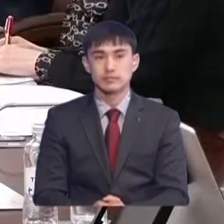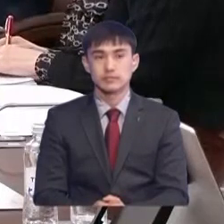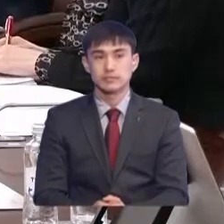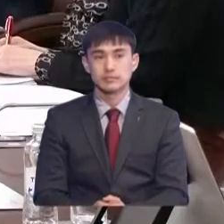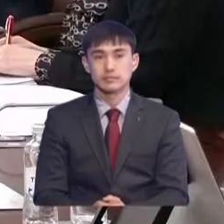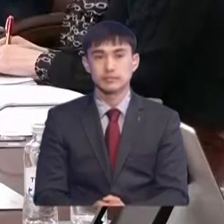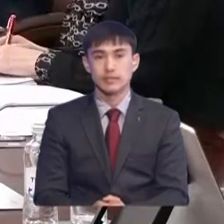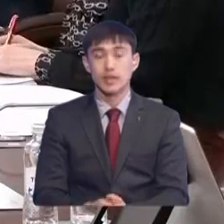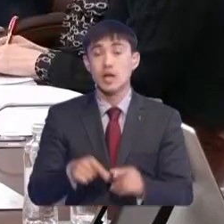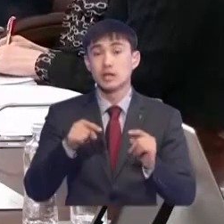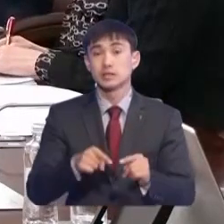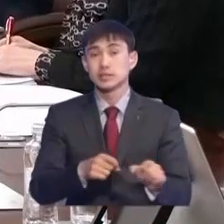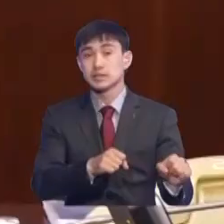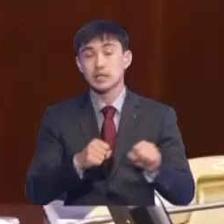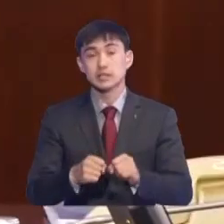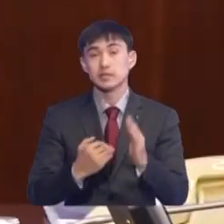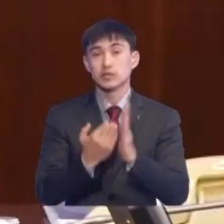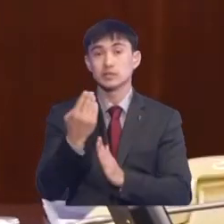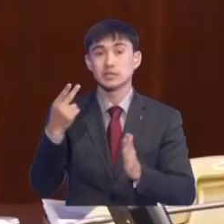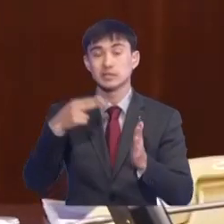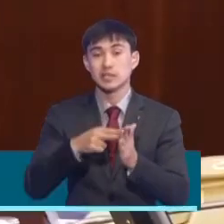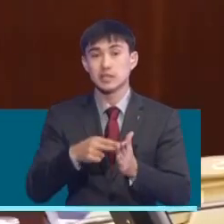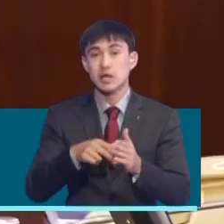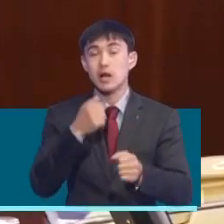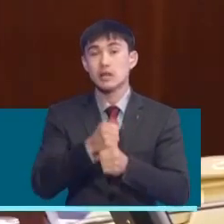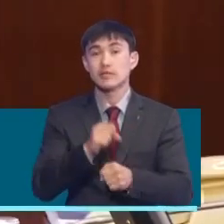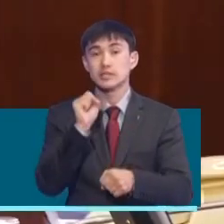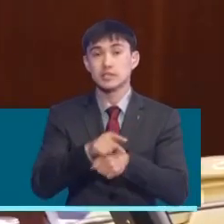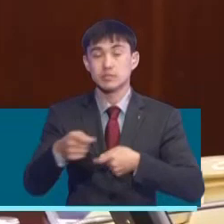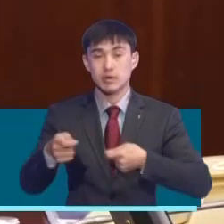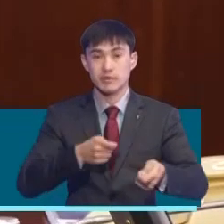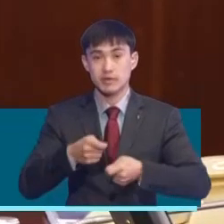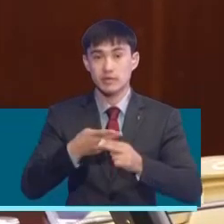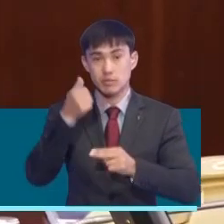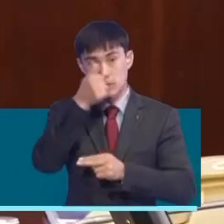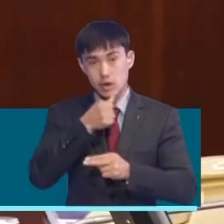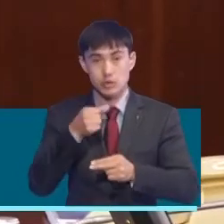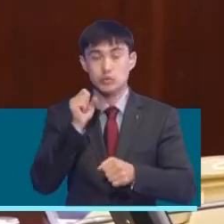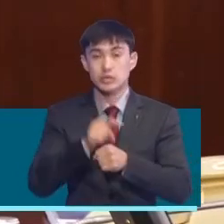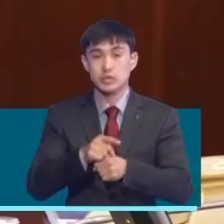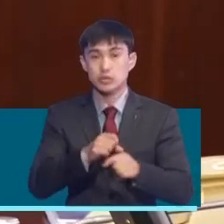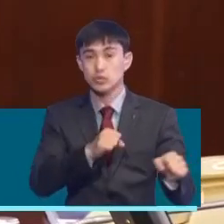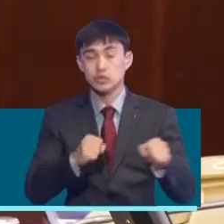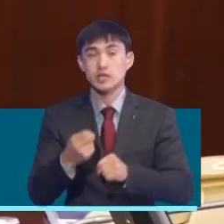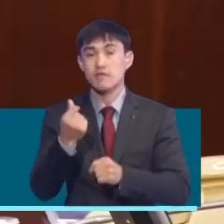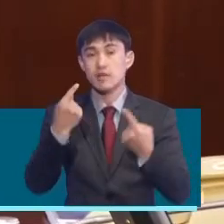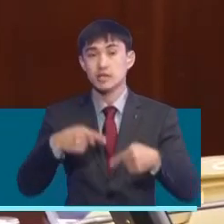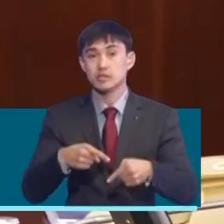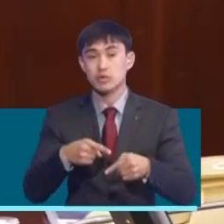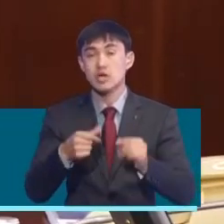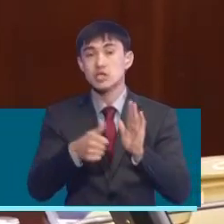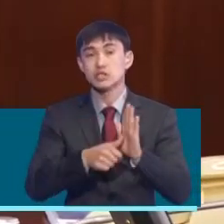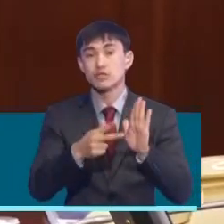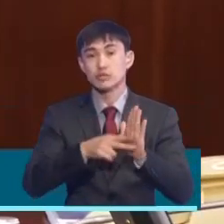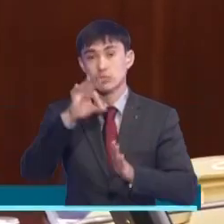95% сдерживание роста цен также приоритетной задачей для правительства в этом году стоит задача удержать инфляцию в коридоре